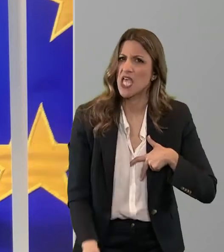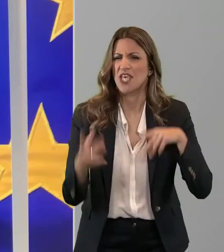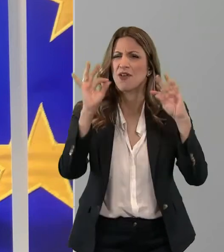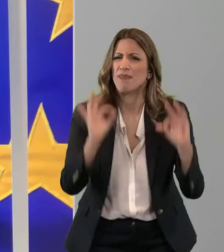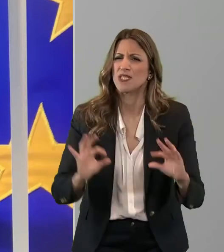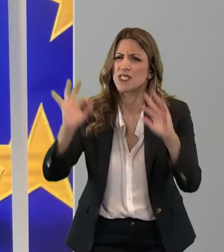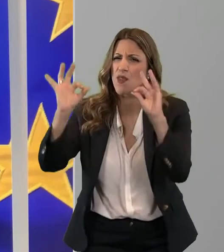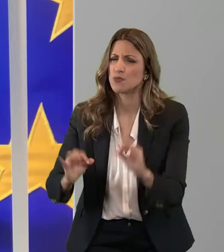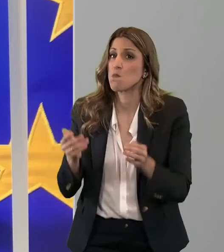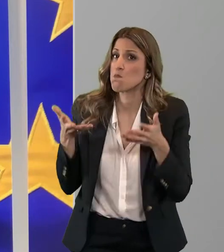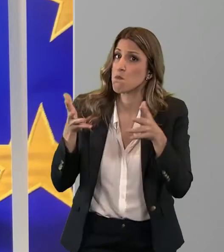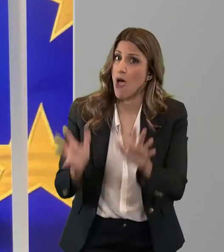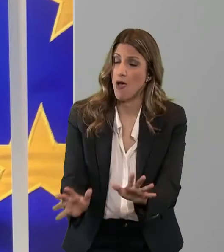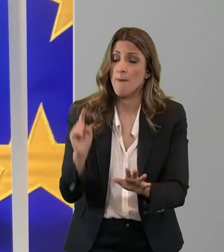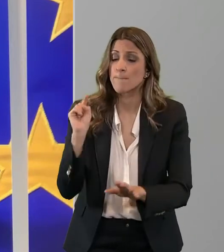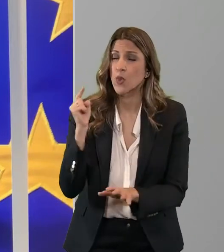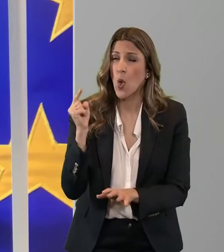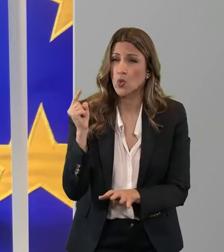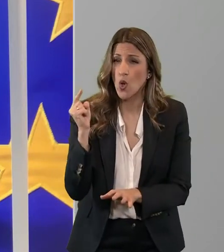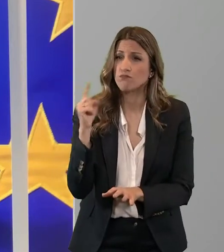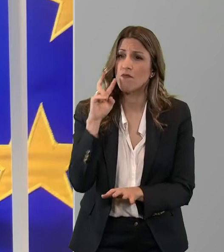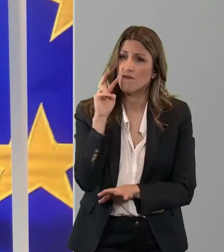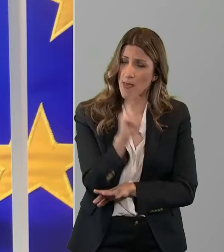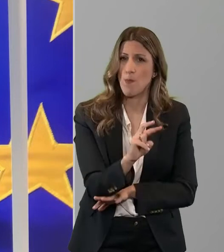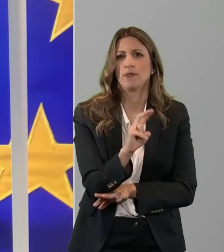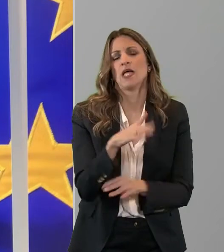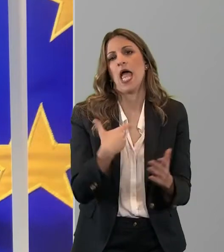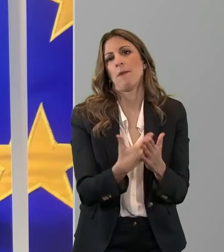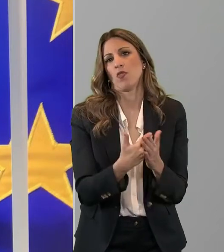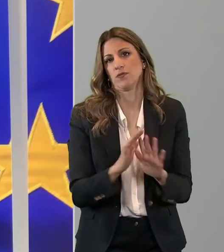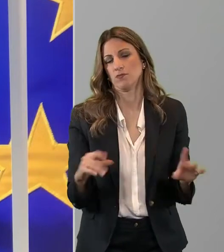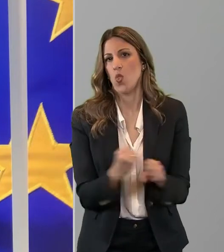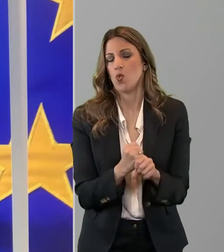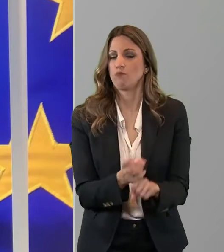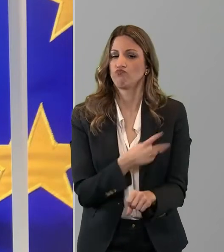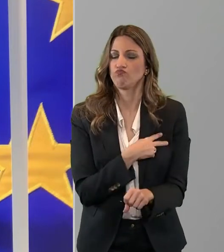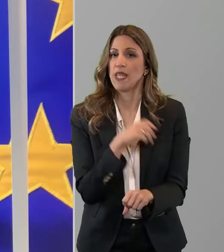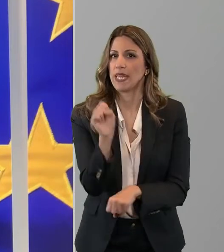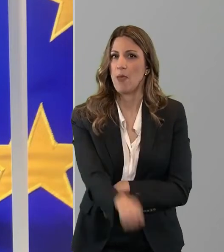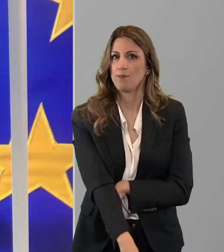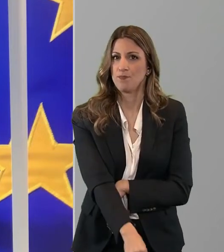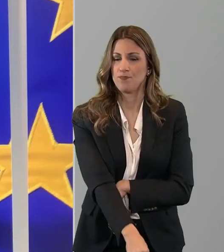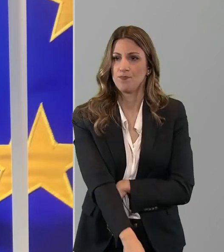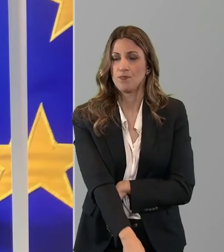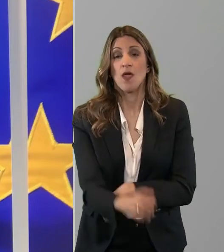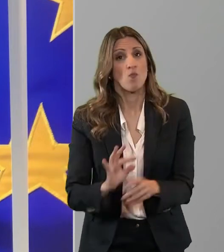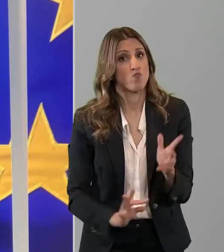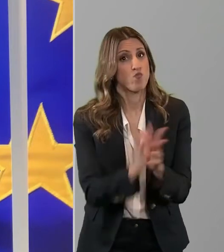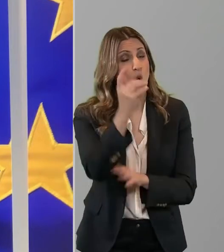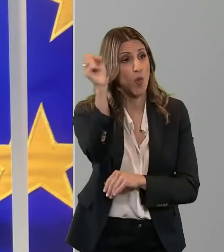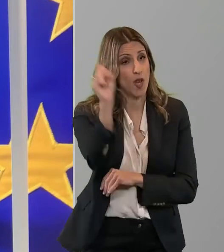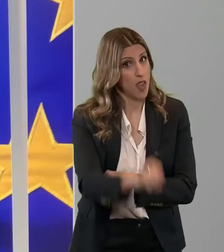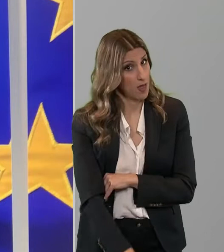σημαντικές μεταρρυθμίσεις με πρώτα άμεσα απτά αποτελέσματα. Αλλά παρόλη την πρόοδο, τη